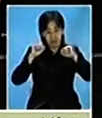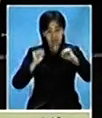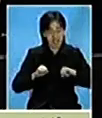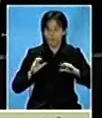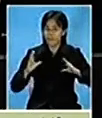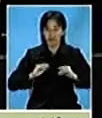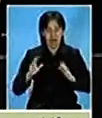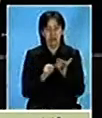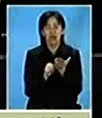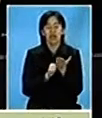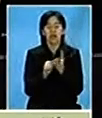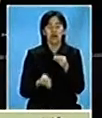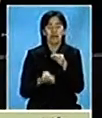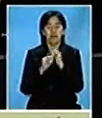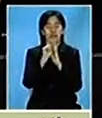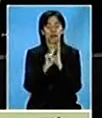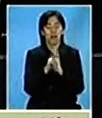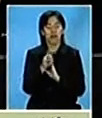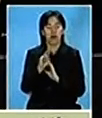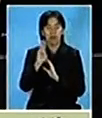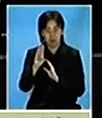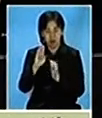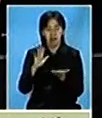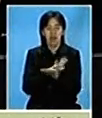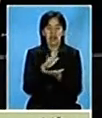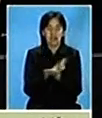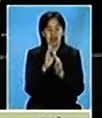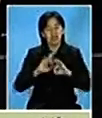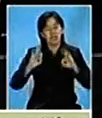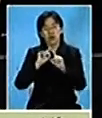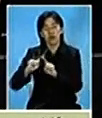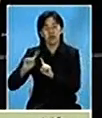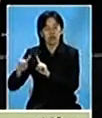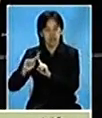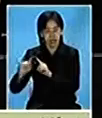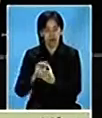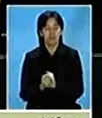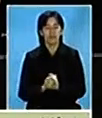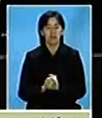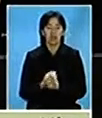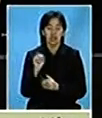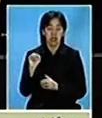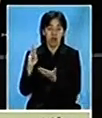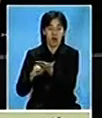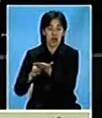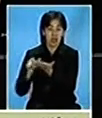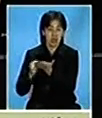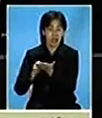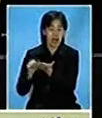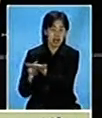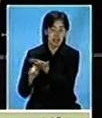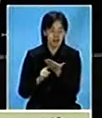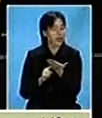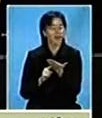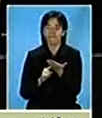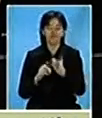ด้วยกับการแก้ไขเพิ่มเติมร่างพรบ.จดหมายเหตุแห่งชาติพ.ศ.ของวุฒิสภาและได้กำหนดจำนวนบุ